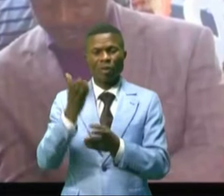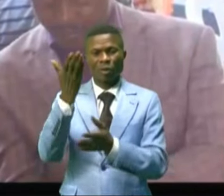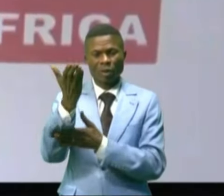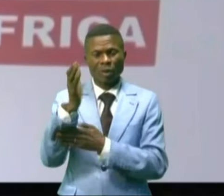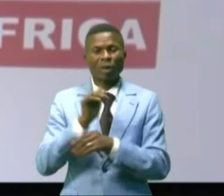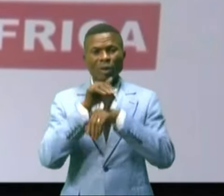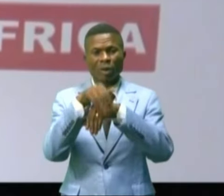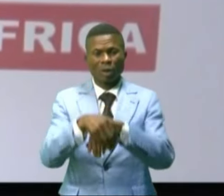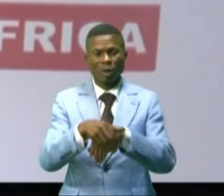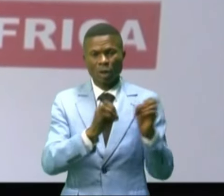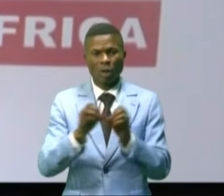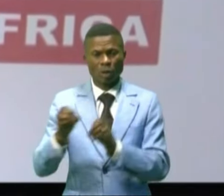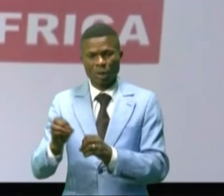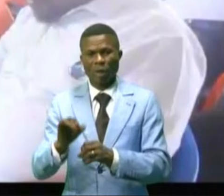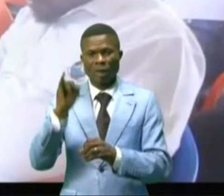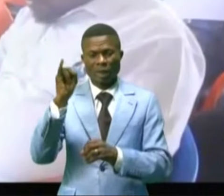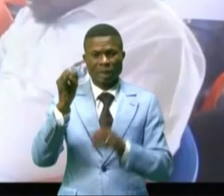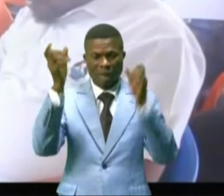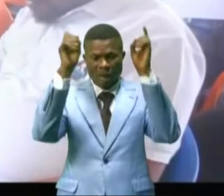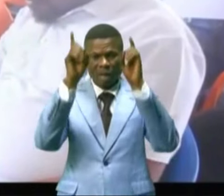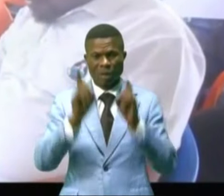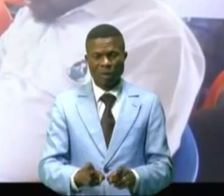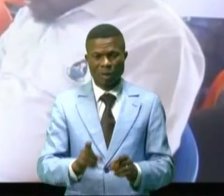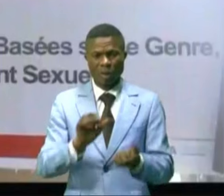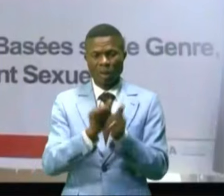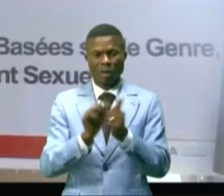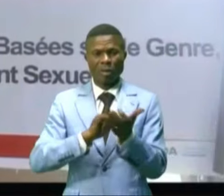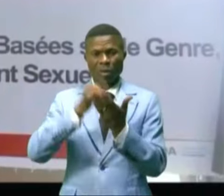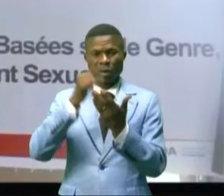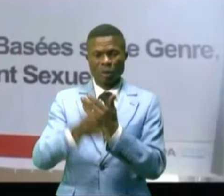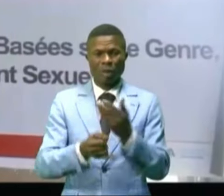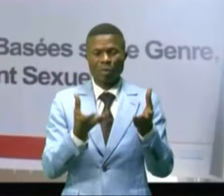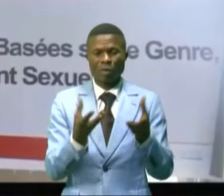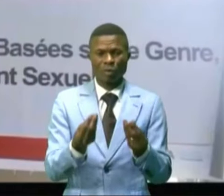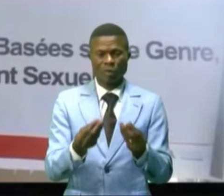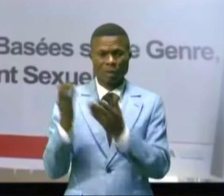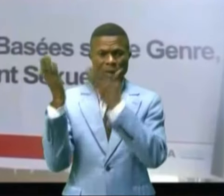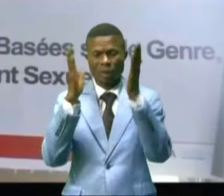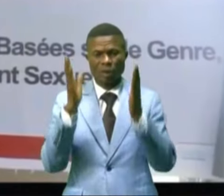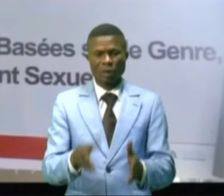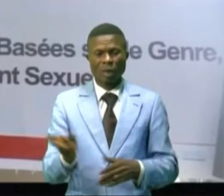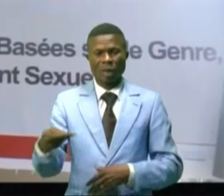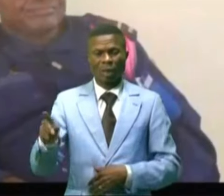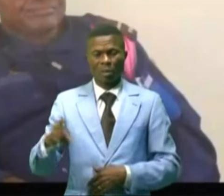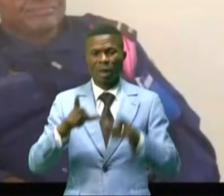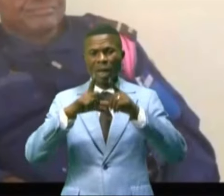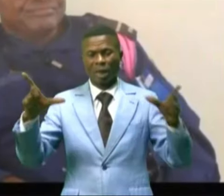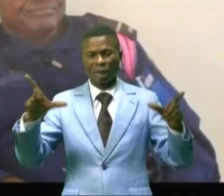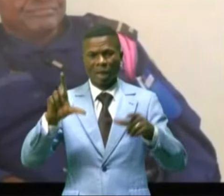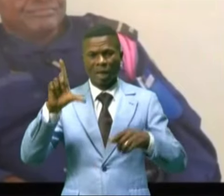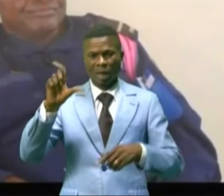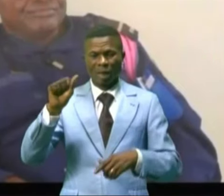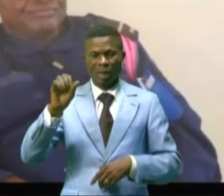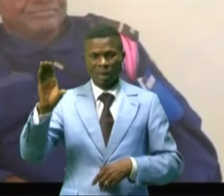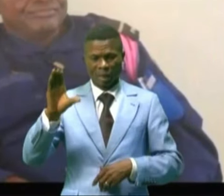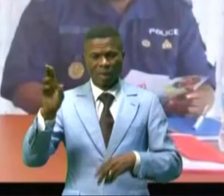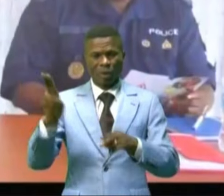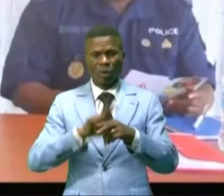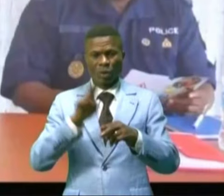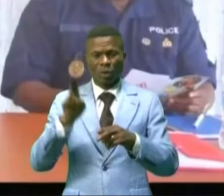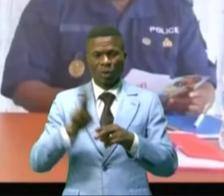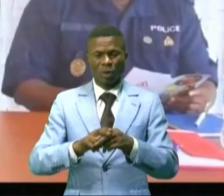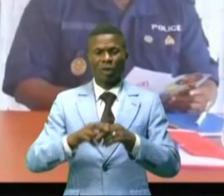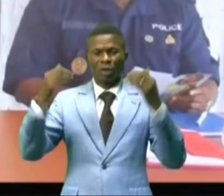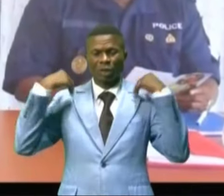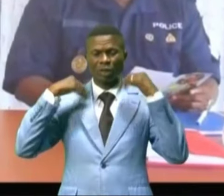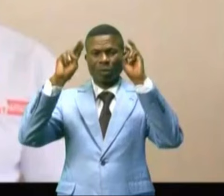d'engagement organisé par ILE Africa dans le cadre du projet de facilitation de commerce dans la région de Grand Lac exécuté à la petite barrière de Goma. La